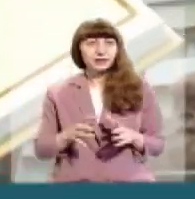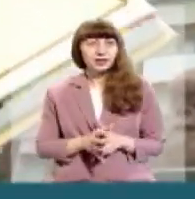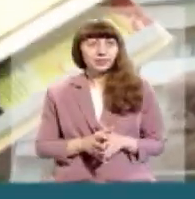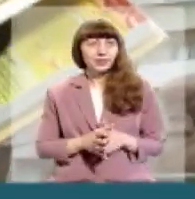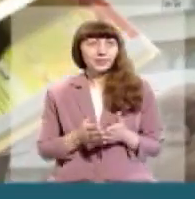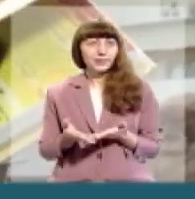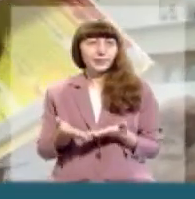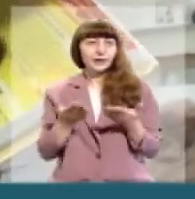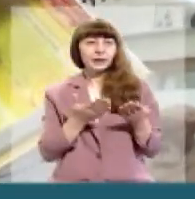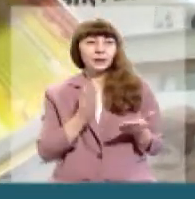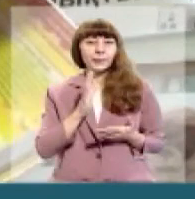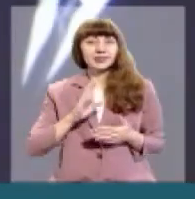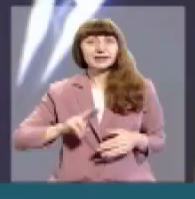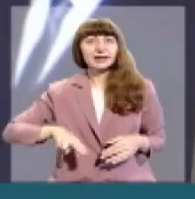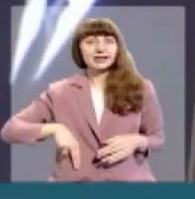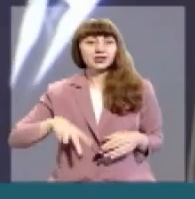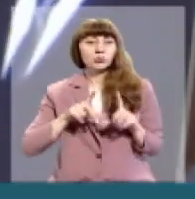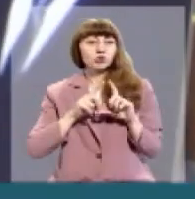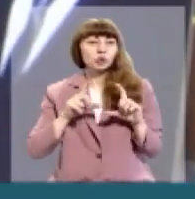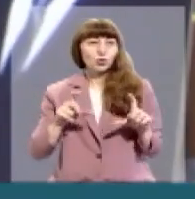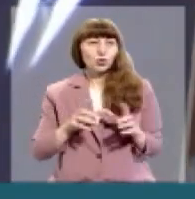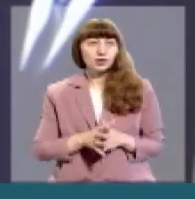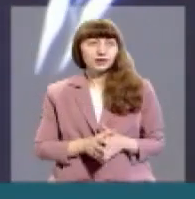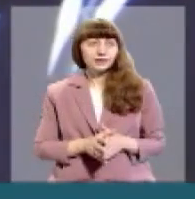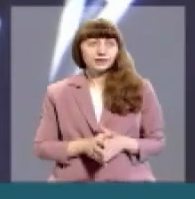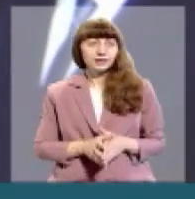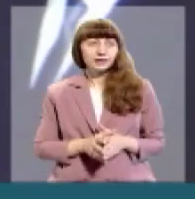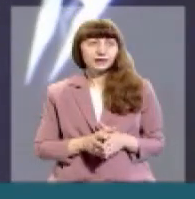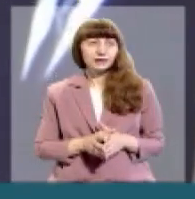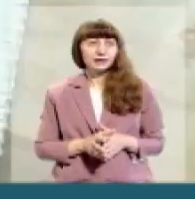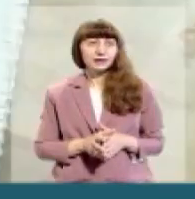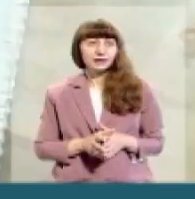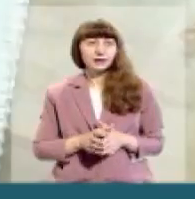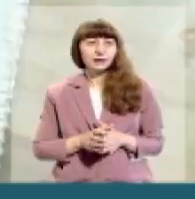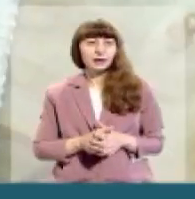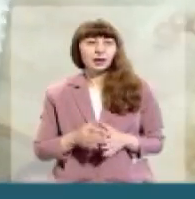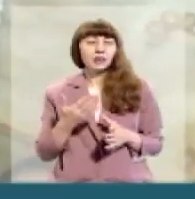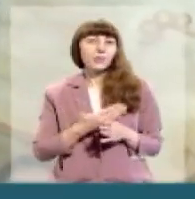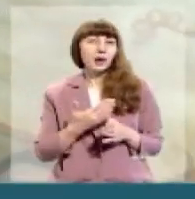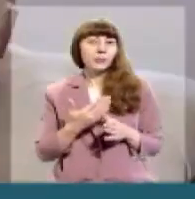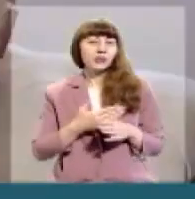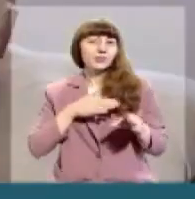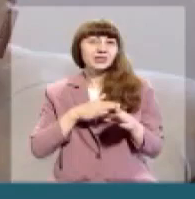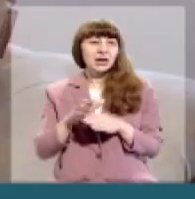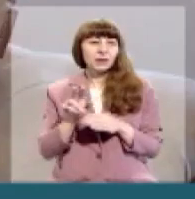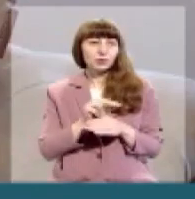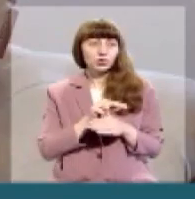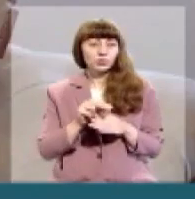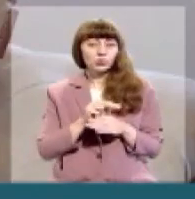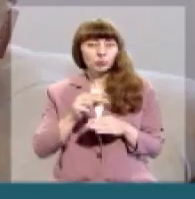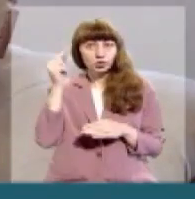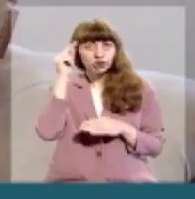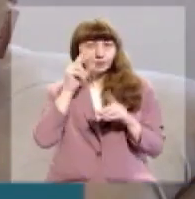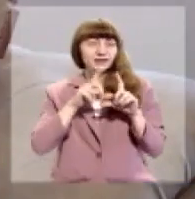мектеп директоры болу ұсынысы түседі. Білім ордасының күрделі жөндеуден өтуіне ықпал еткенде Сабира Қайырова болды. Сол келгеннен